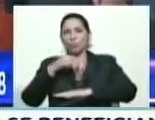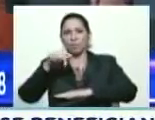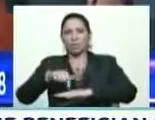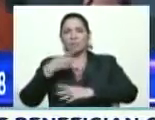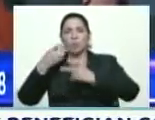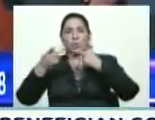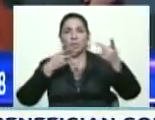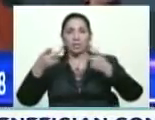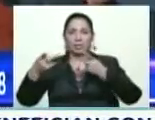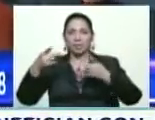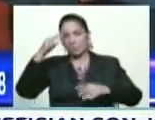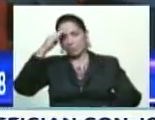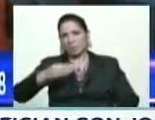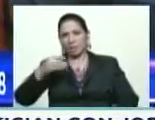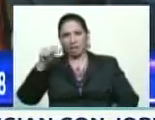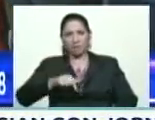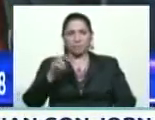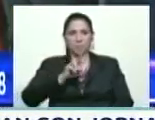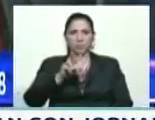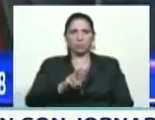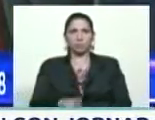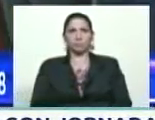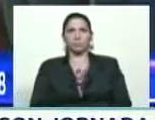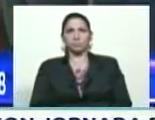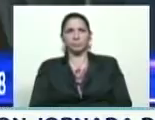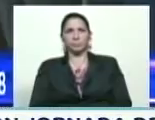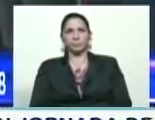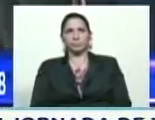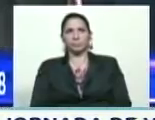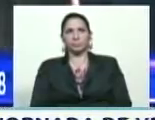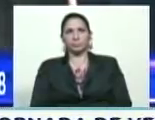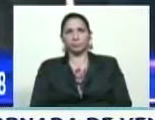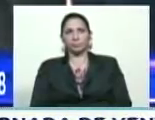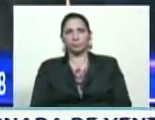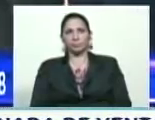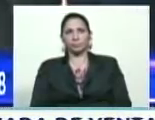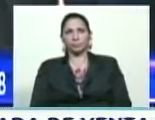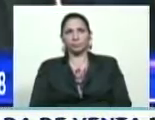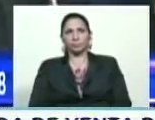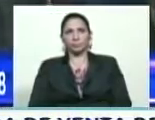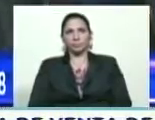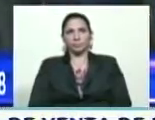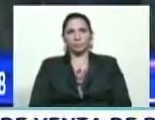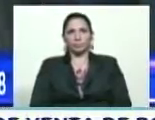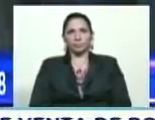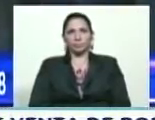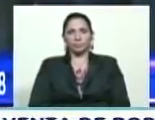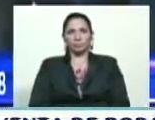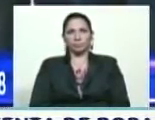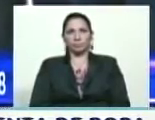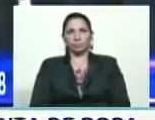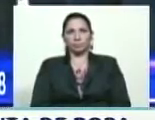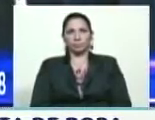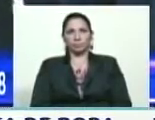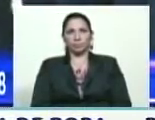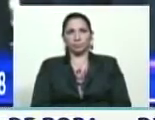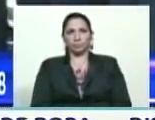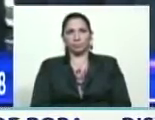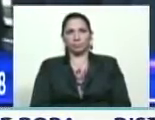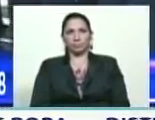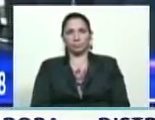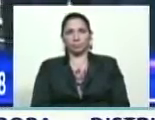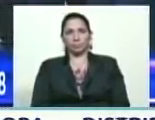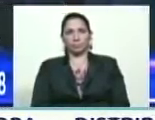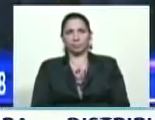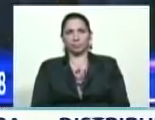сожалением отмечаем присутствие военных баз Соединенных Штатов Америки в регионе, которые только способствуют тому, чтобы разрушить